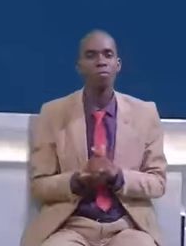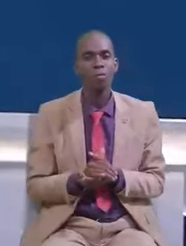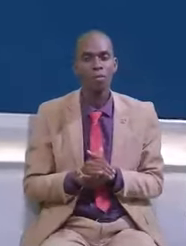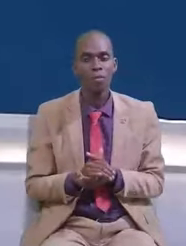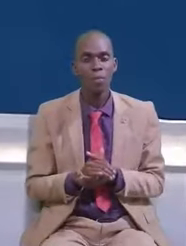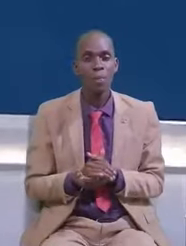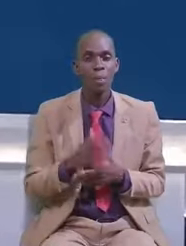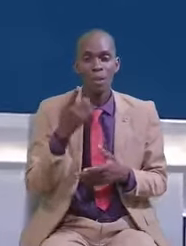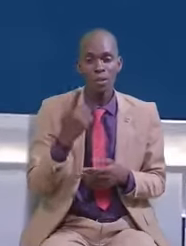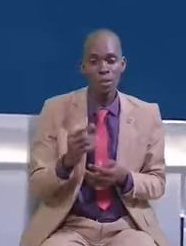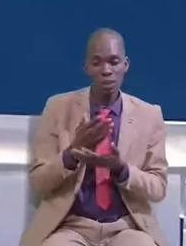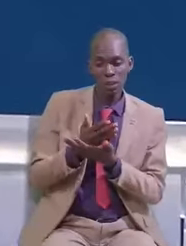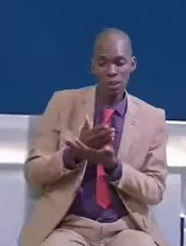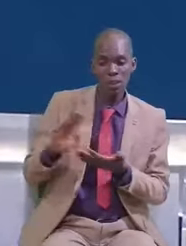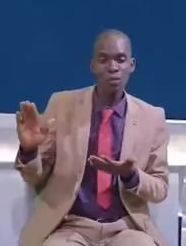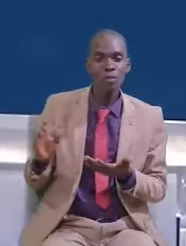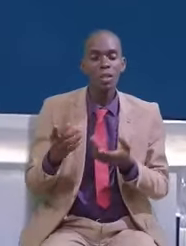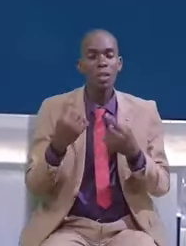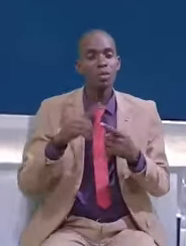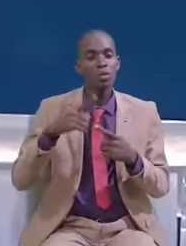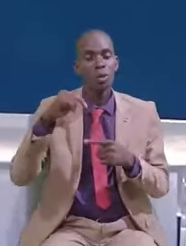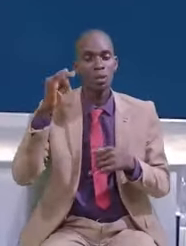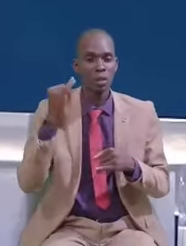Le rejet est arrivé au paroxysme.